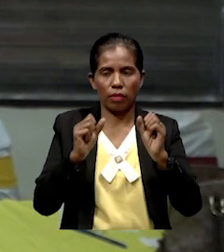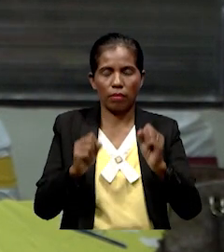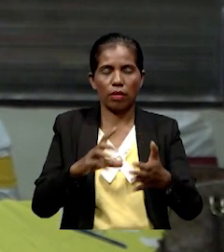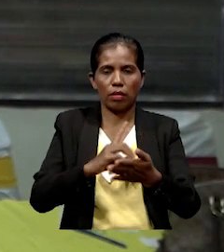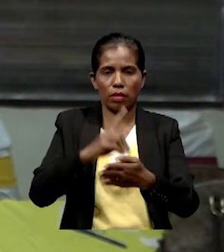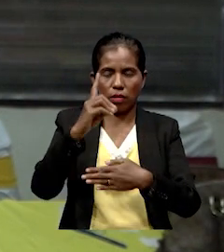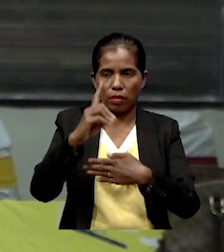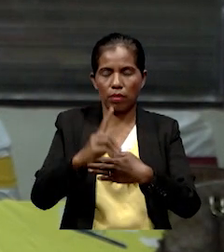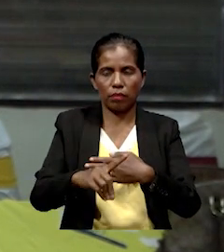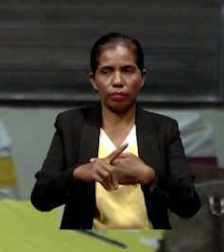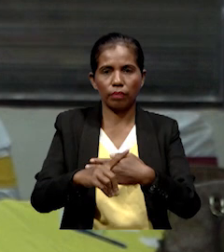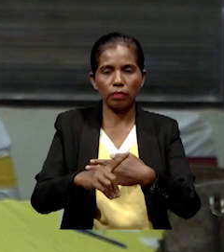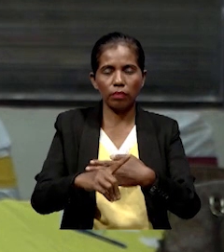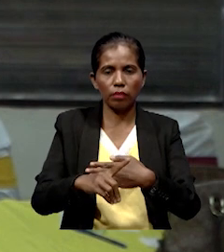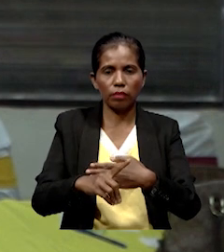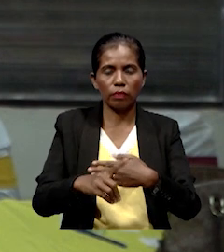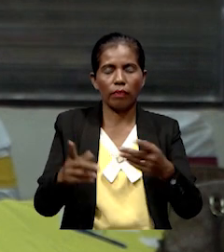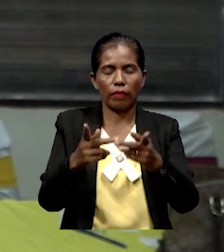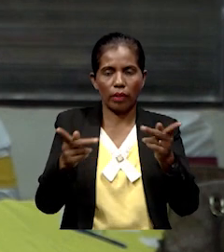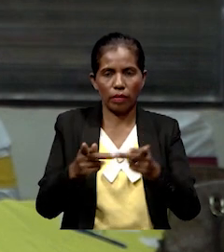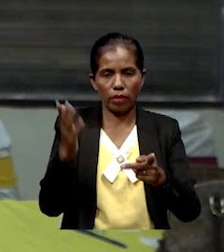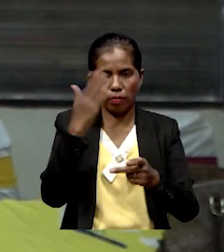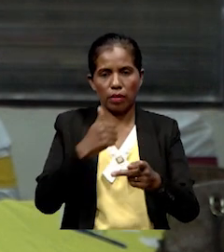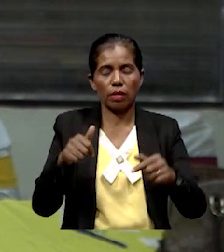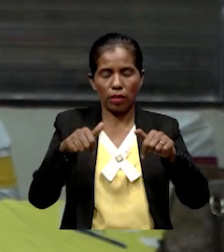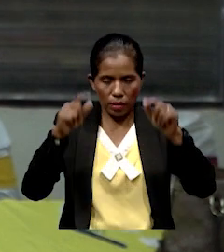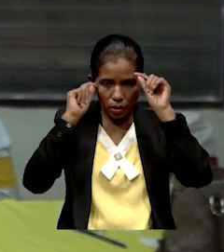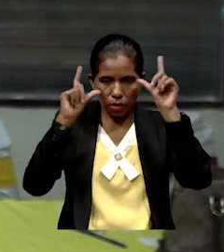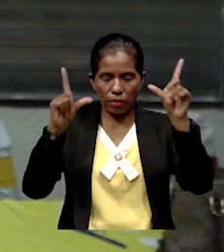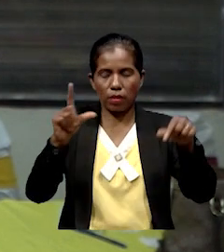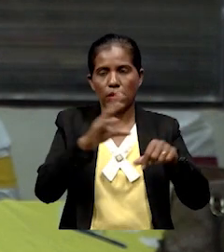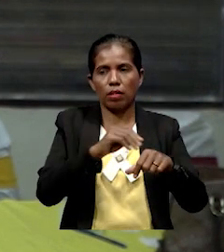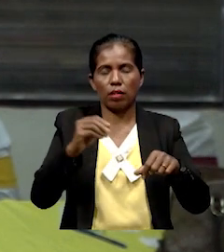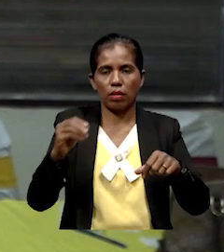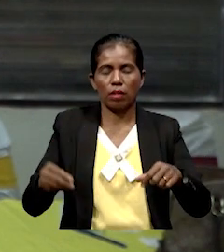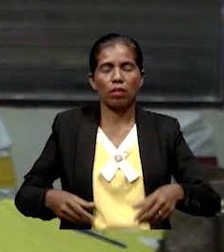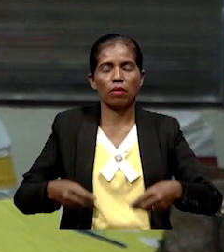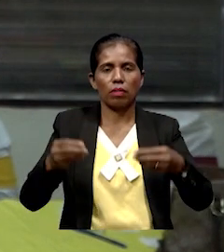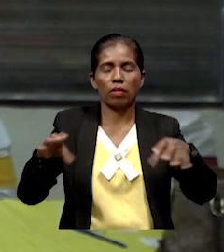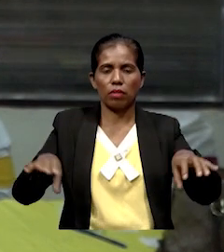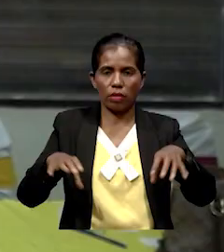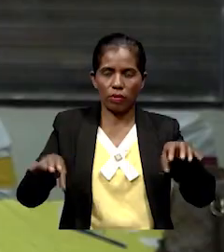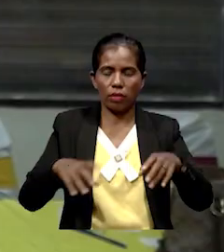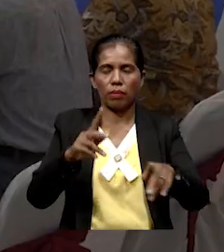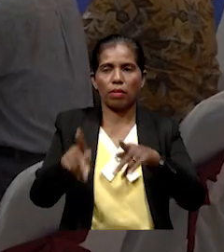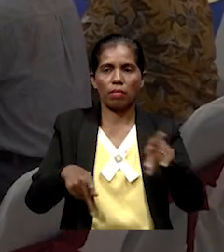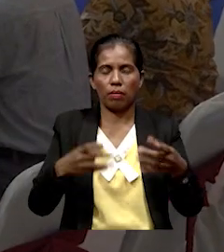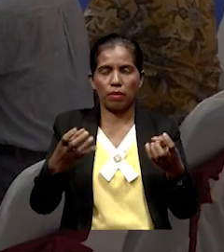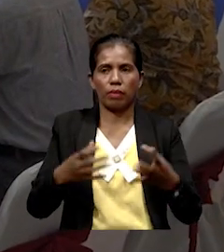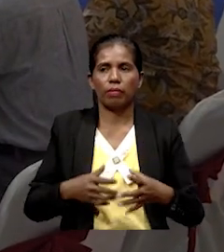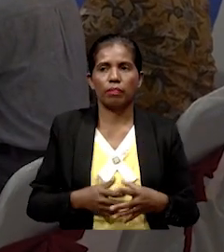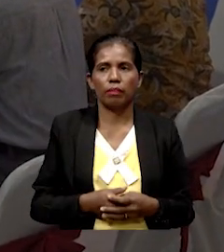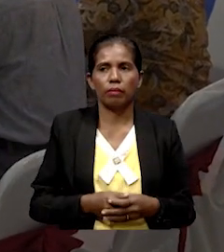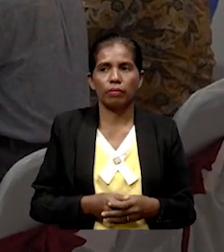Zimbabwe tulismu ya Timur ii-3 kompetitor Banyuwangi by barang